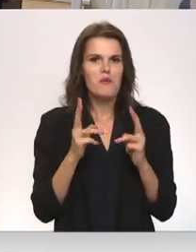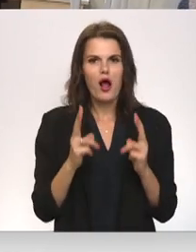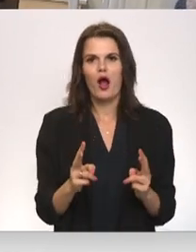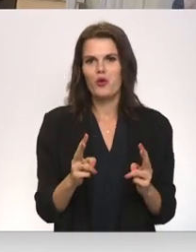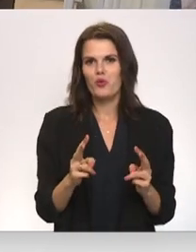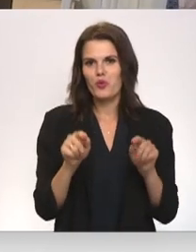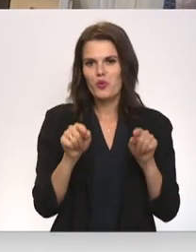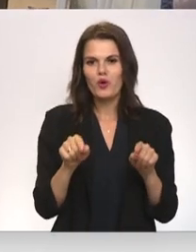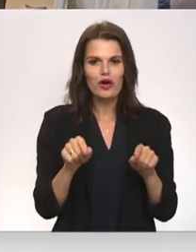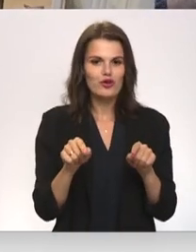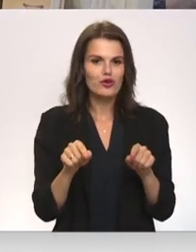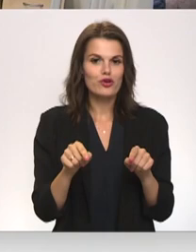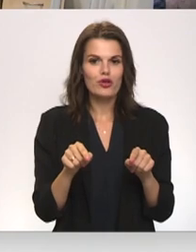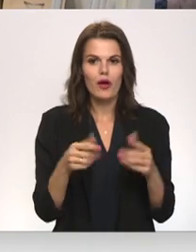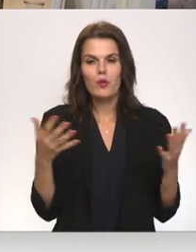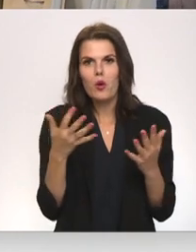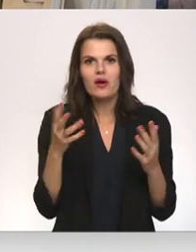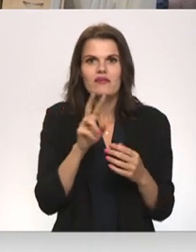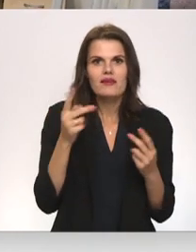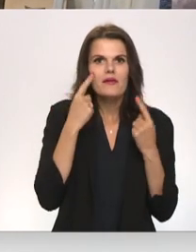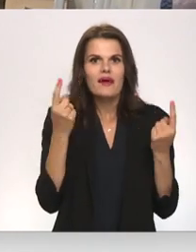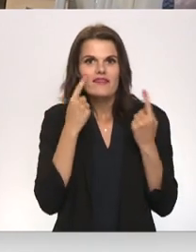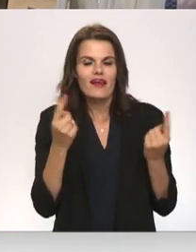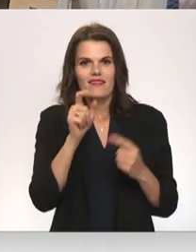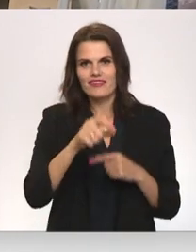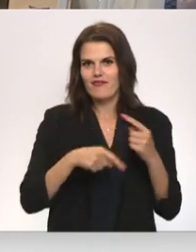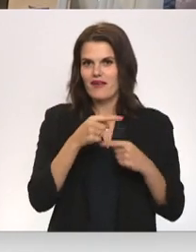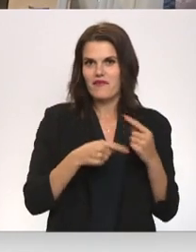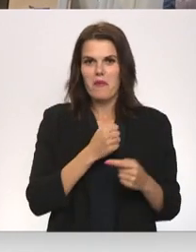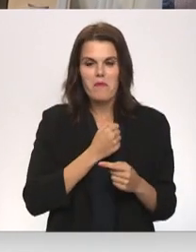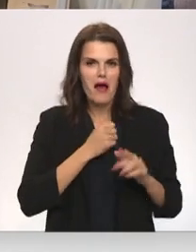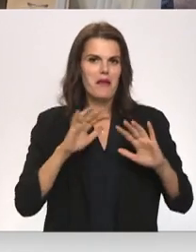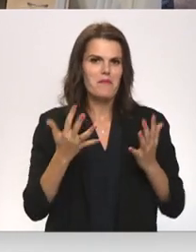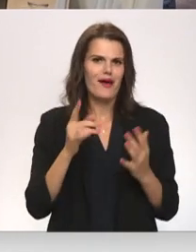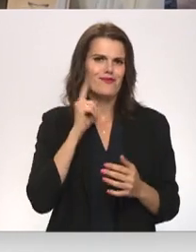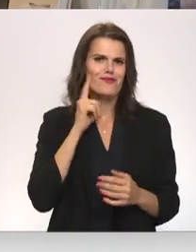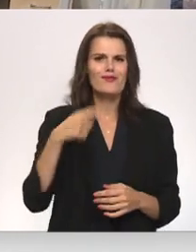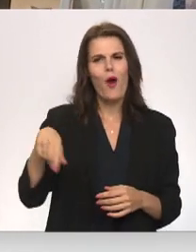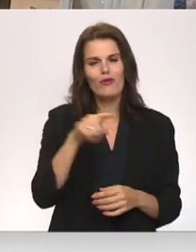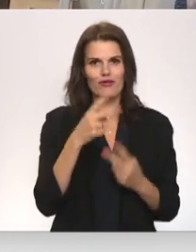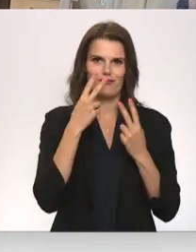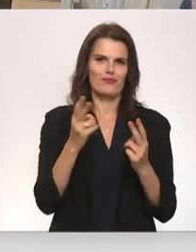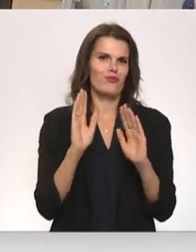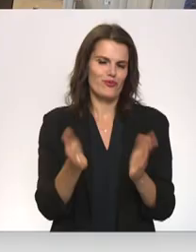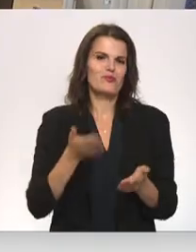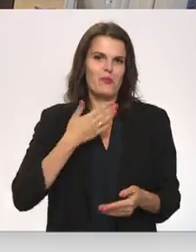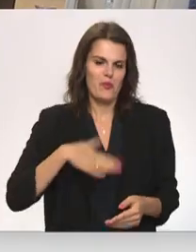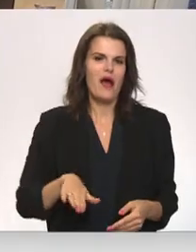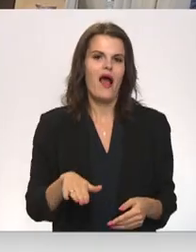te kaut kādas, kas ir nezināmais, tas vienmēr cilvēkus vairāk baina, bet es domāju, ka jauniešiem mēs radīsim vislabākos